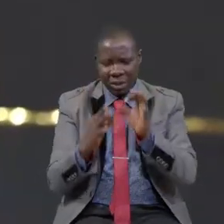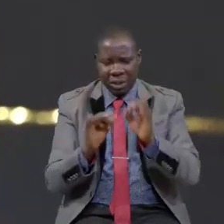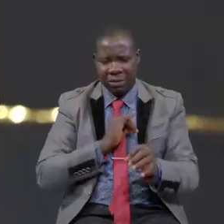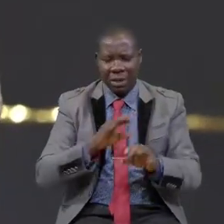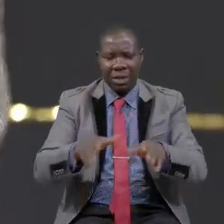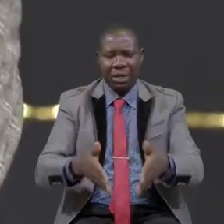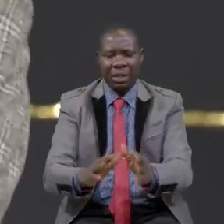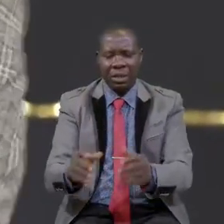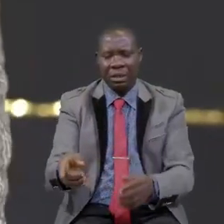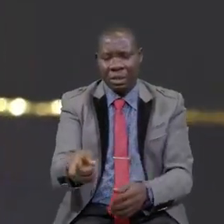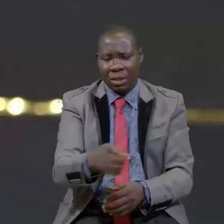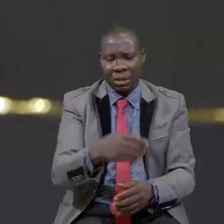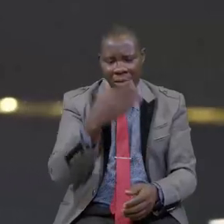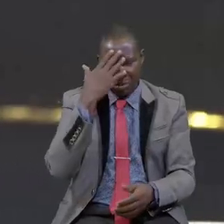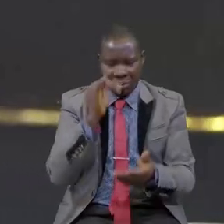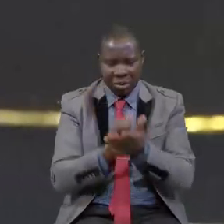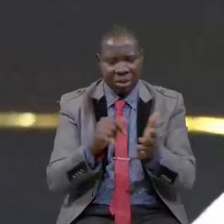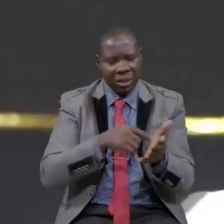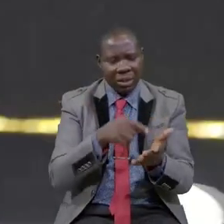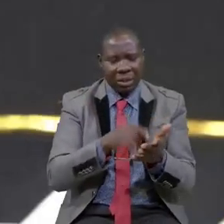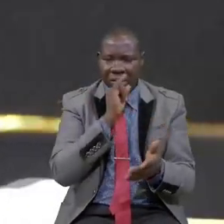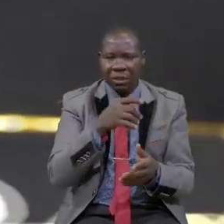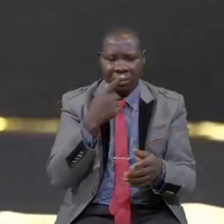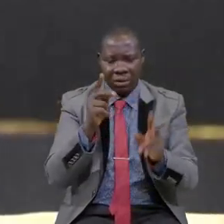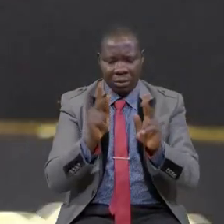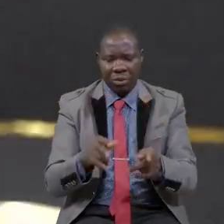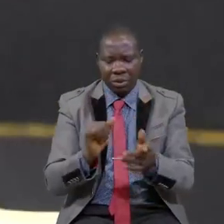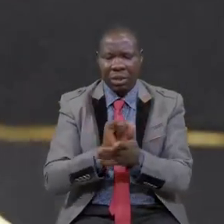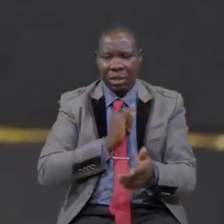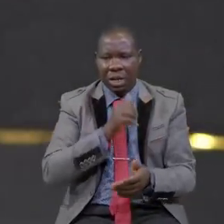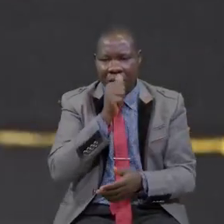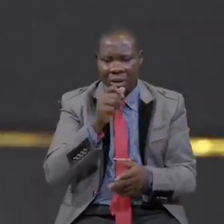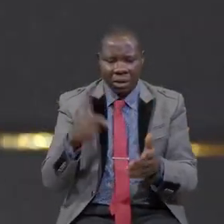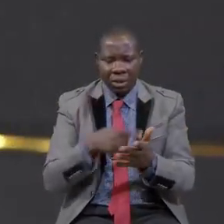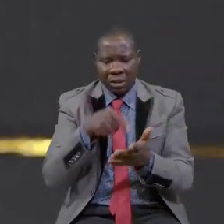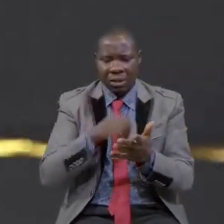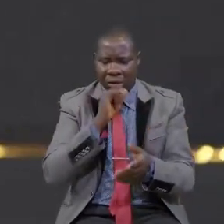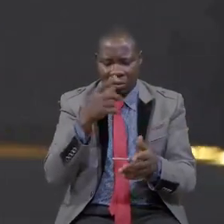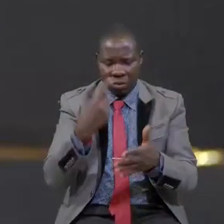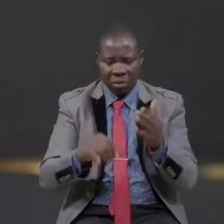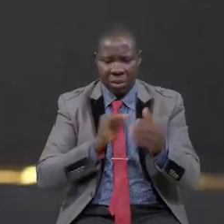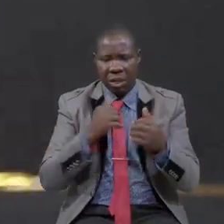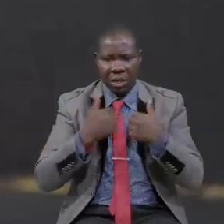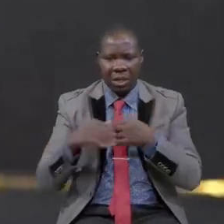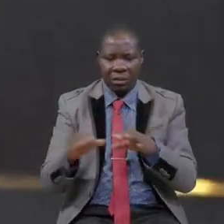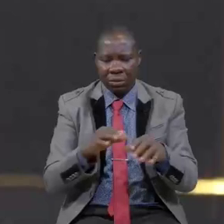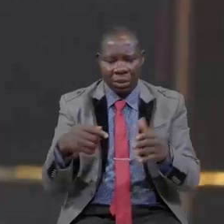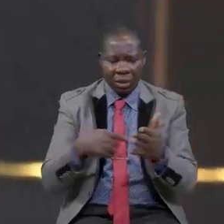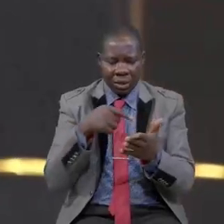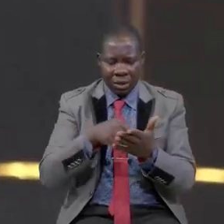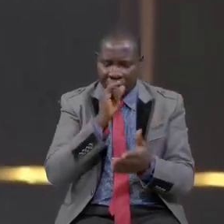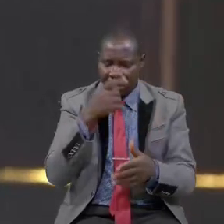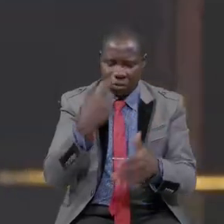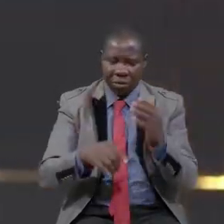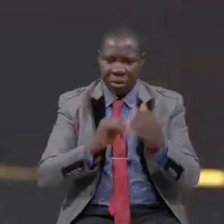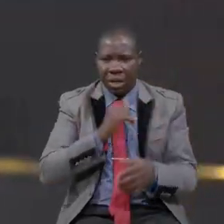fais connaître pour qu'ils comprennent, ah, que voilà ce que j'ai fait, oui, voici ce que je